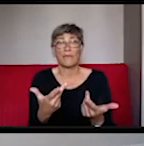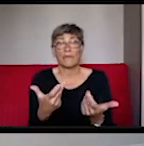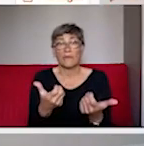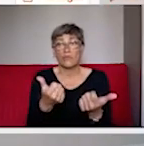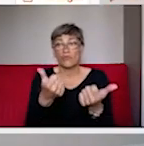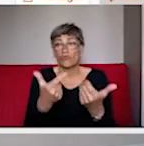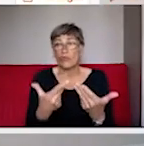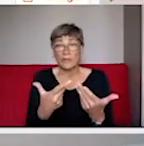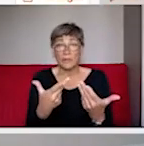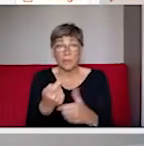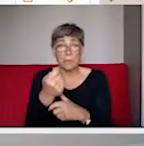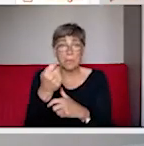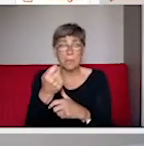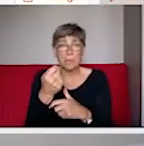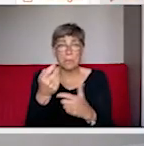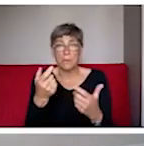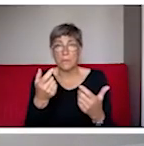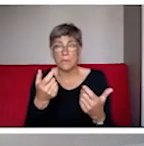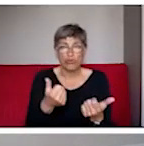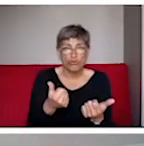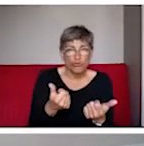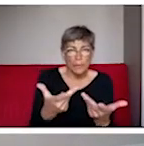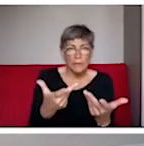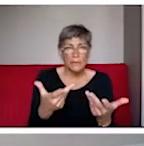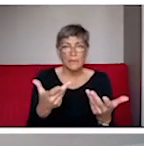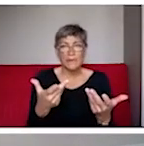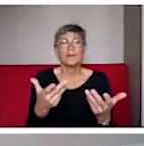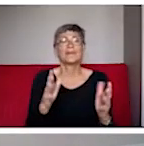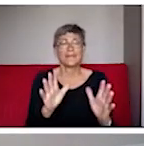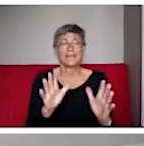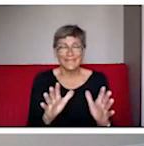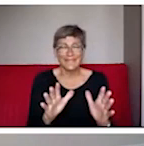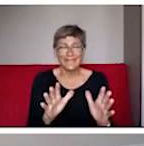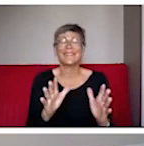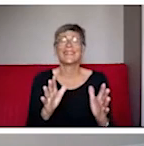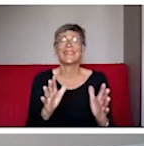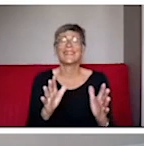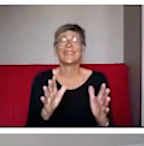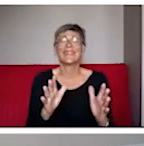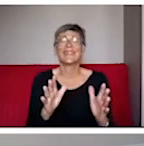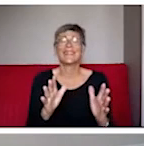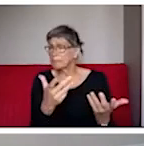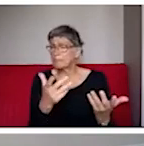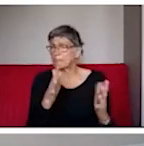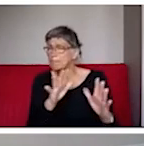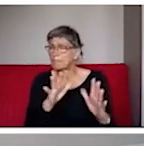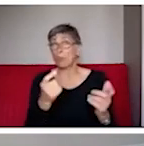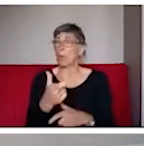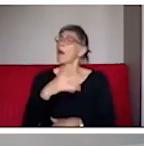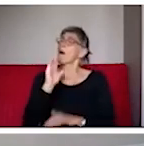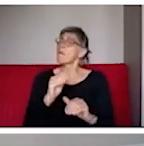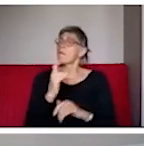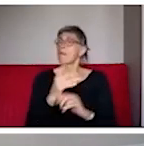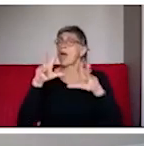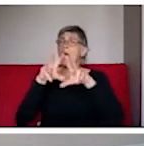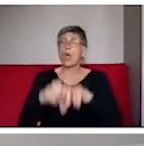bien clairs. Sophie, je ne vois plus ta slide. Ah, voilà. Mais en tout cas, ce qui nous a intéressé, c'est cette étude qui a été réalisée par la